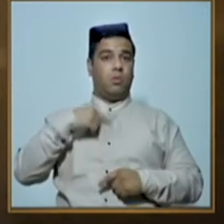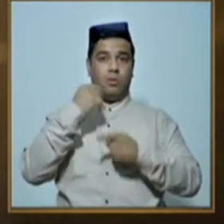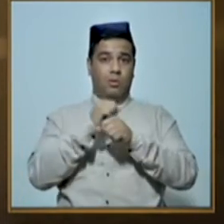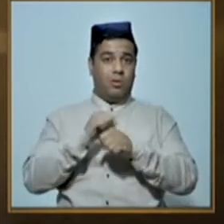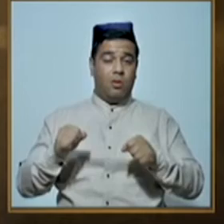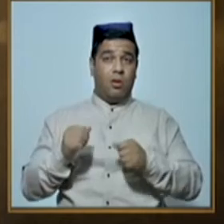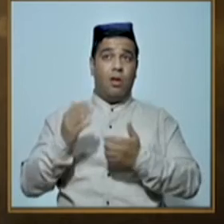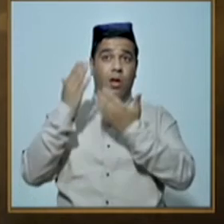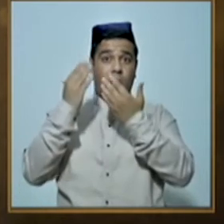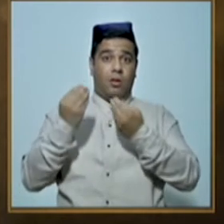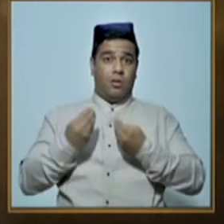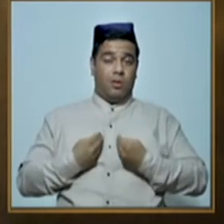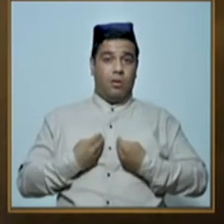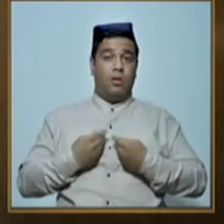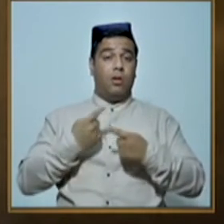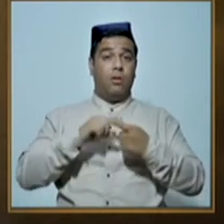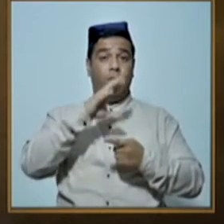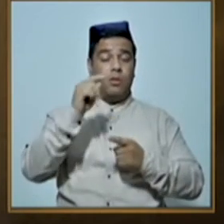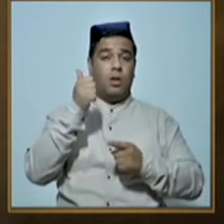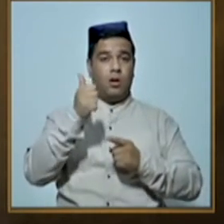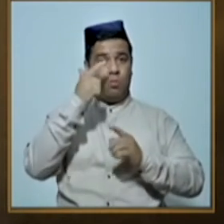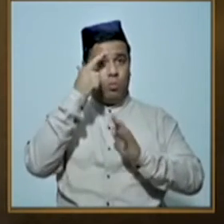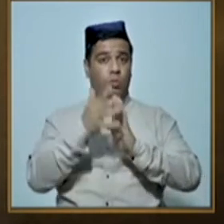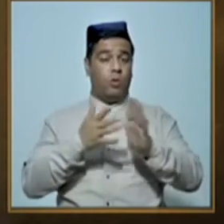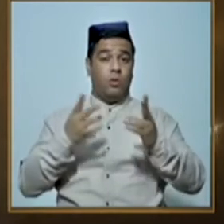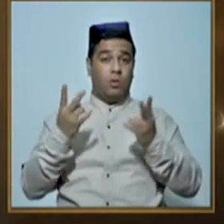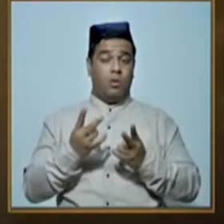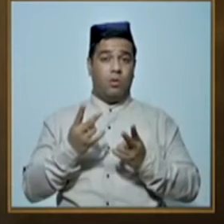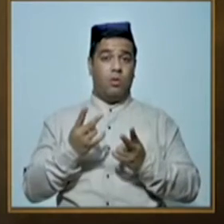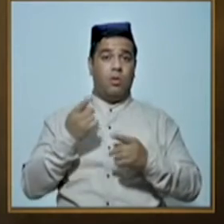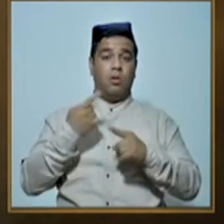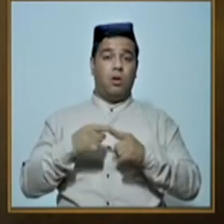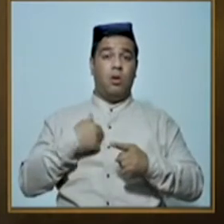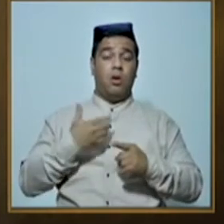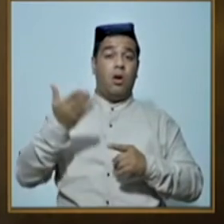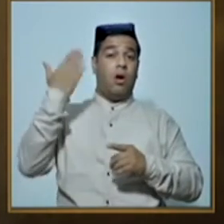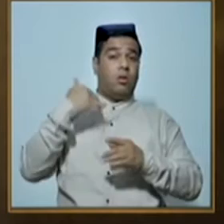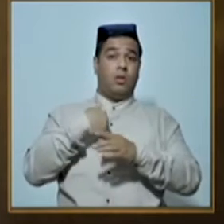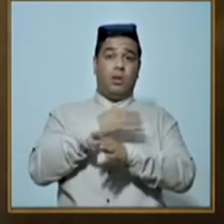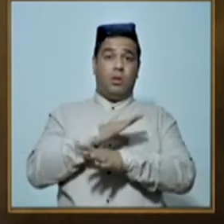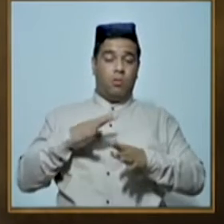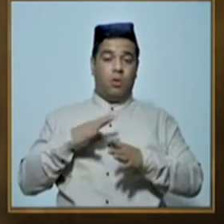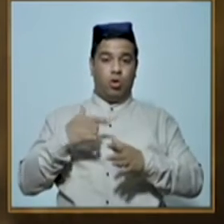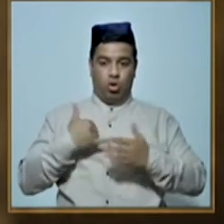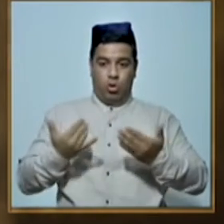Mana shuni deydi, yaxshi anglasin har bir inson. Man bor yo'g'idim, Alloh bor qildi, o'ziga